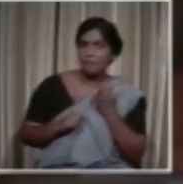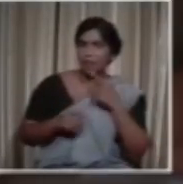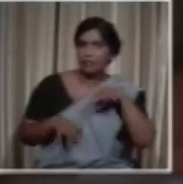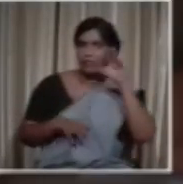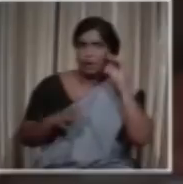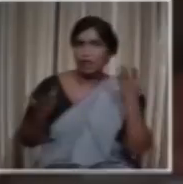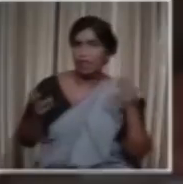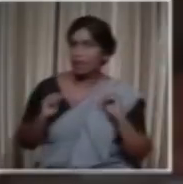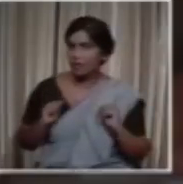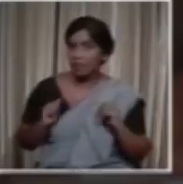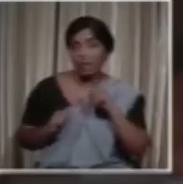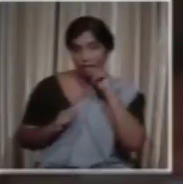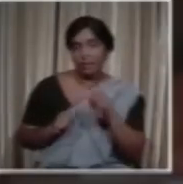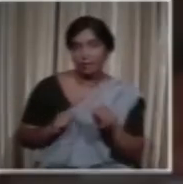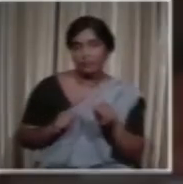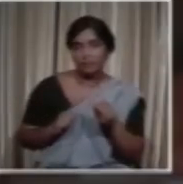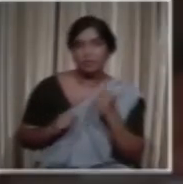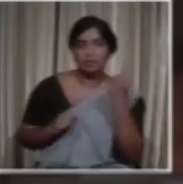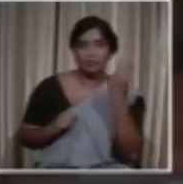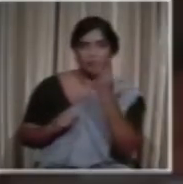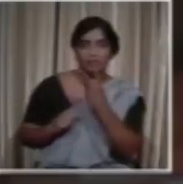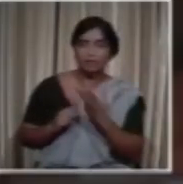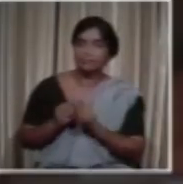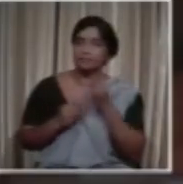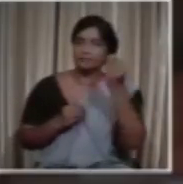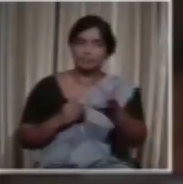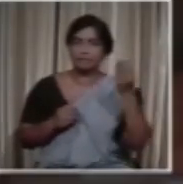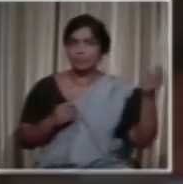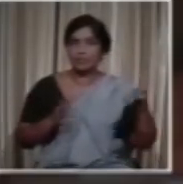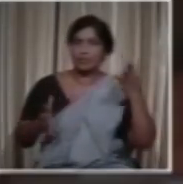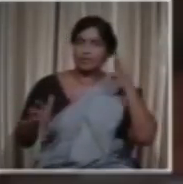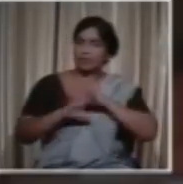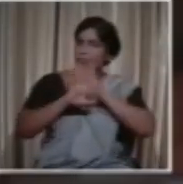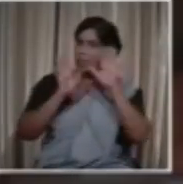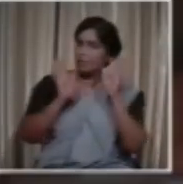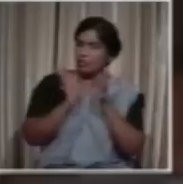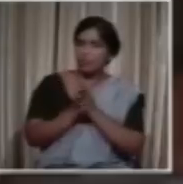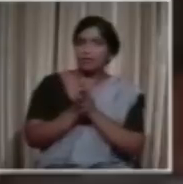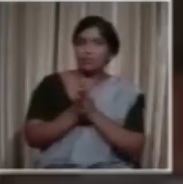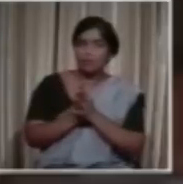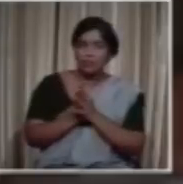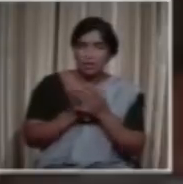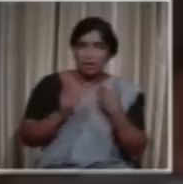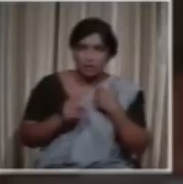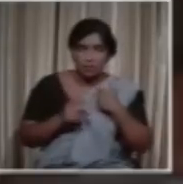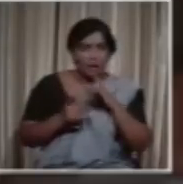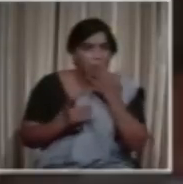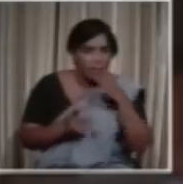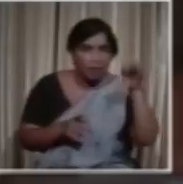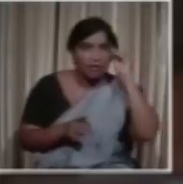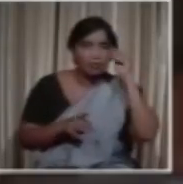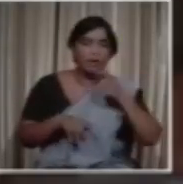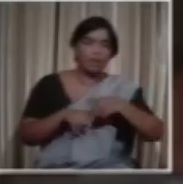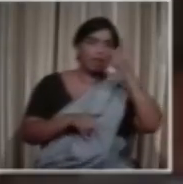කියන එක පිළිබඳව. ඒක තමයි ඇත්ත. කීප දෙනෙකුට මේක අතට දීලා මේ සම්පූර්ණයෙන්ම මේක දැනගන්නකොට අපි ස්ටඩි කරනකොට කාලේ